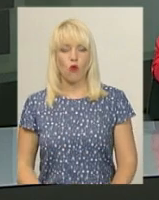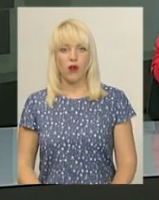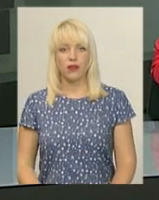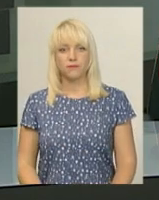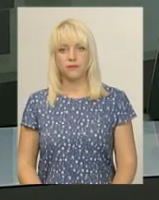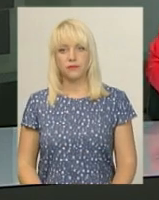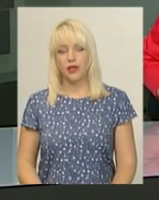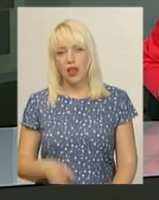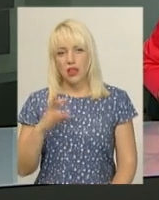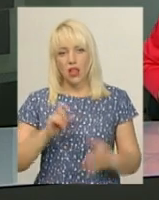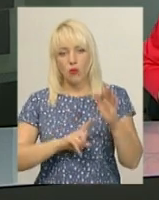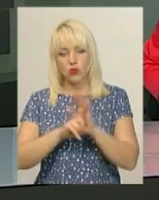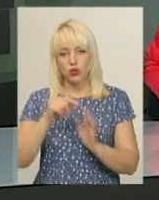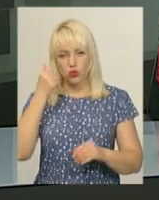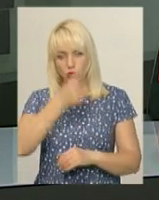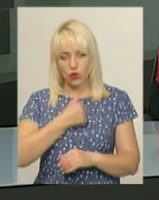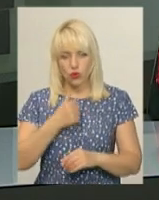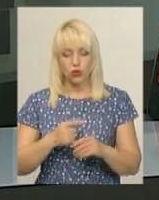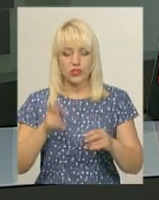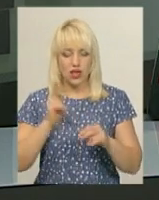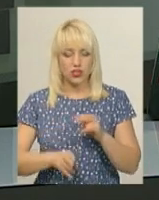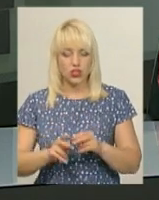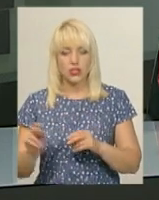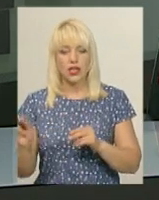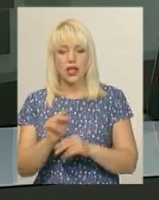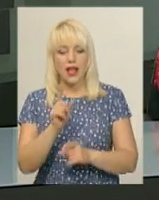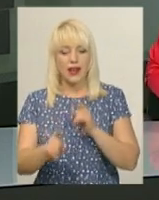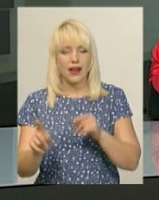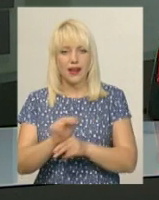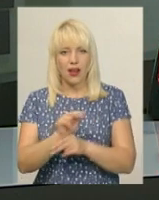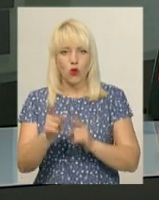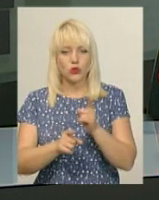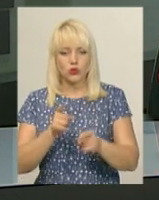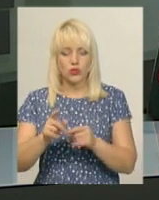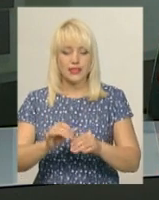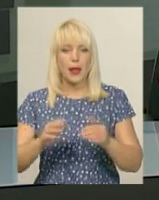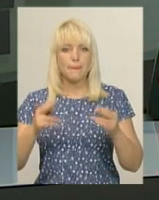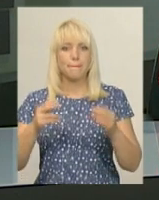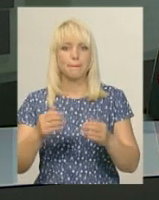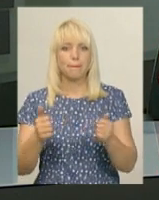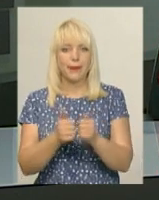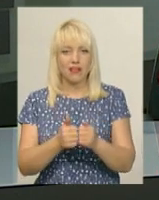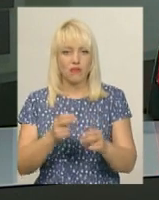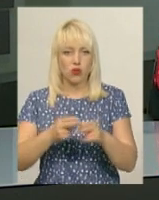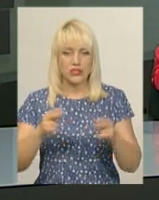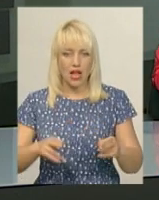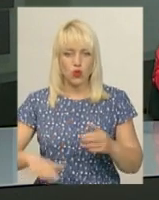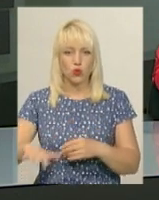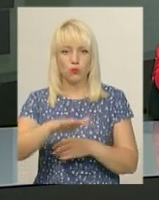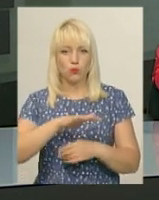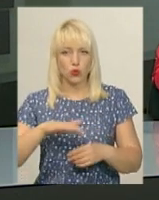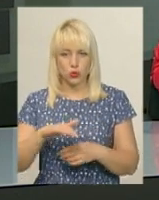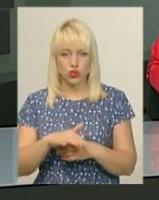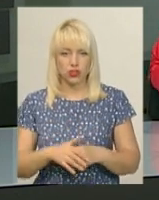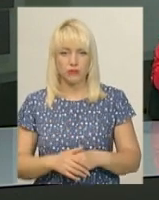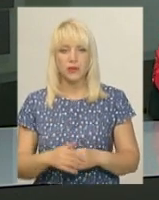На початку червня закінчиться реконструкція провокзальної площі Хмельницького. Про це повідомив виконроб фірми-підрядника Микола